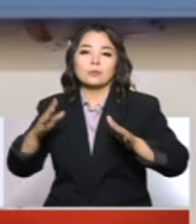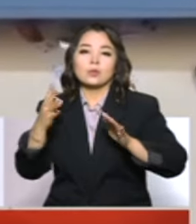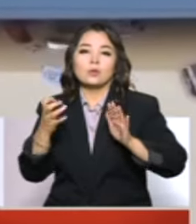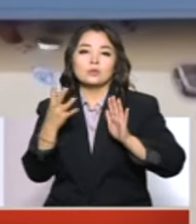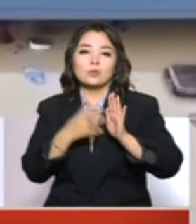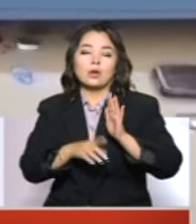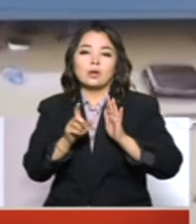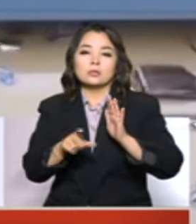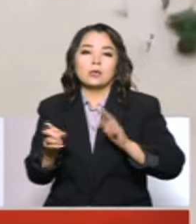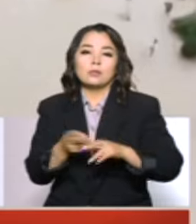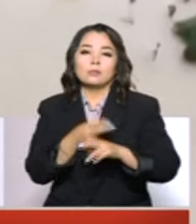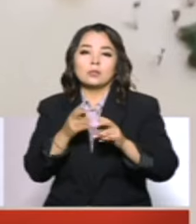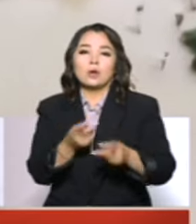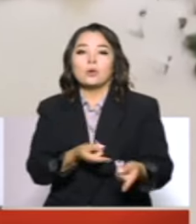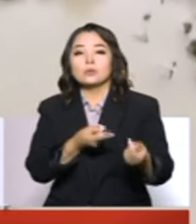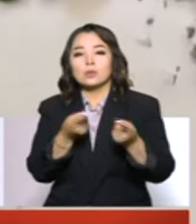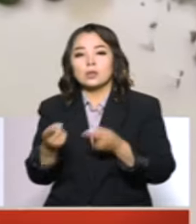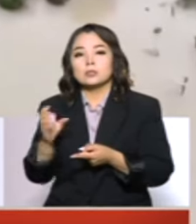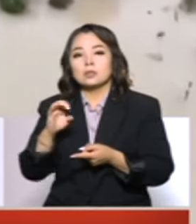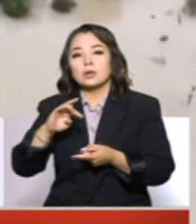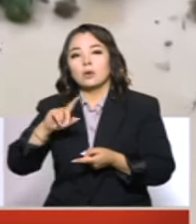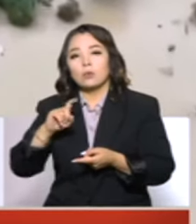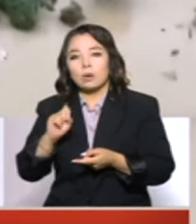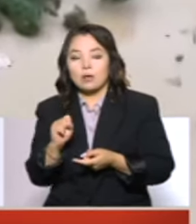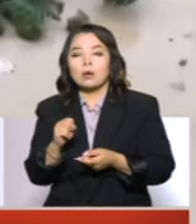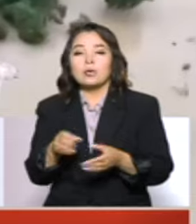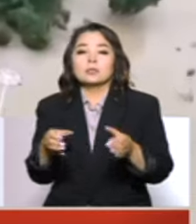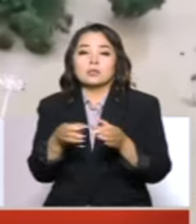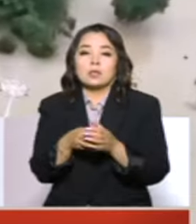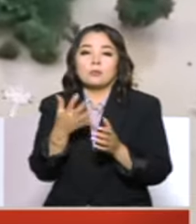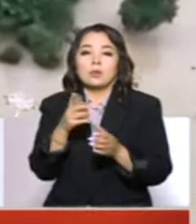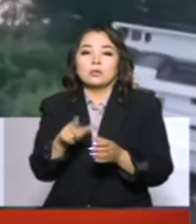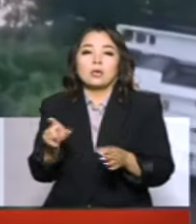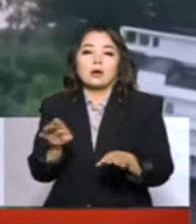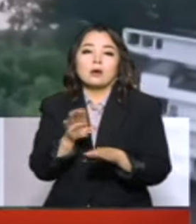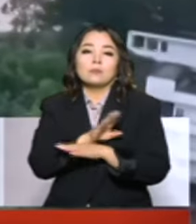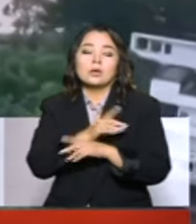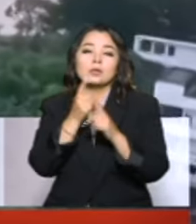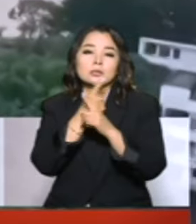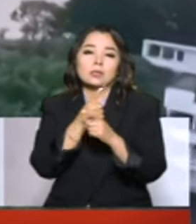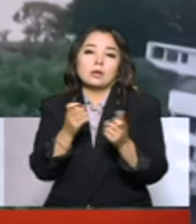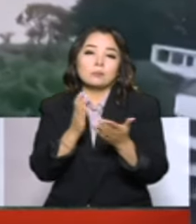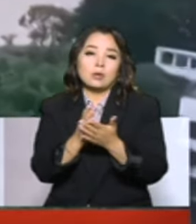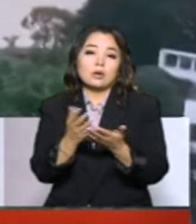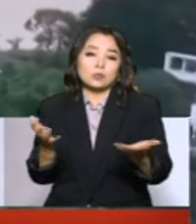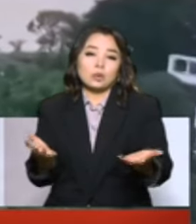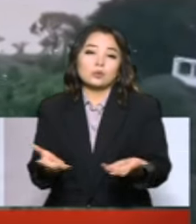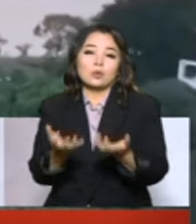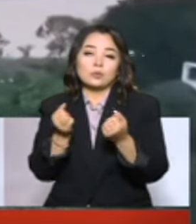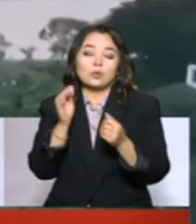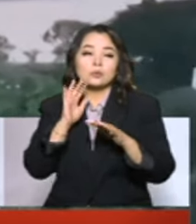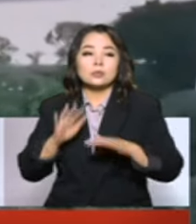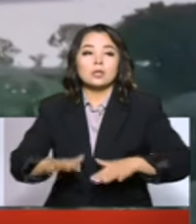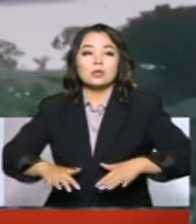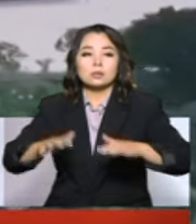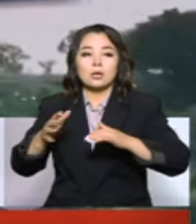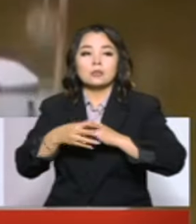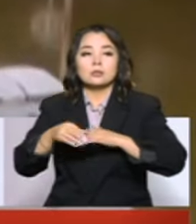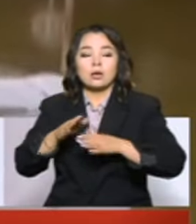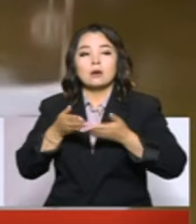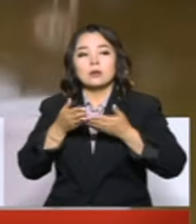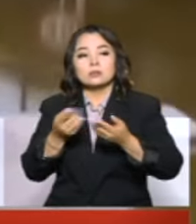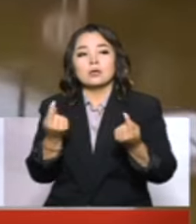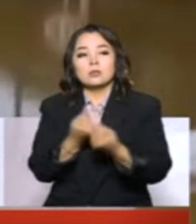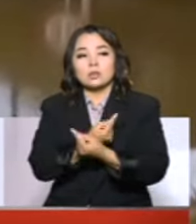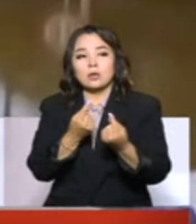адам эвакуацияланды. Ал Синьхуа агенттігі 5 адамның қаза тапқанын хабарлады. Қазір құтқарушылар су басқан аудандарға қайықпен